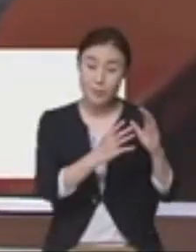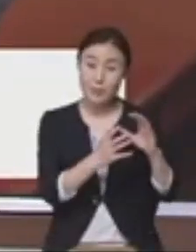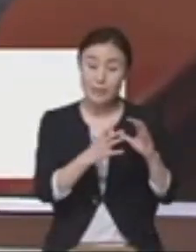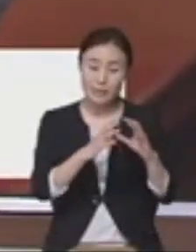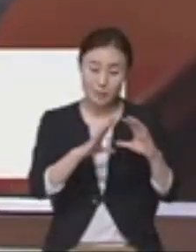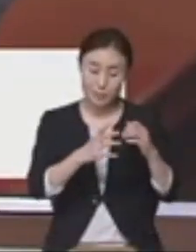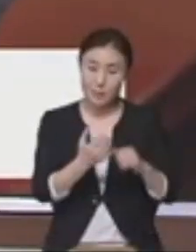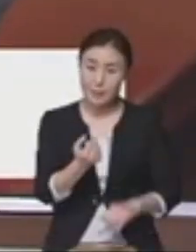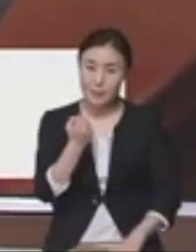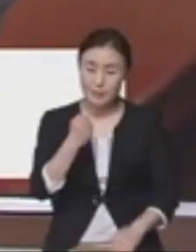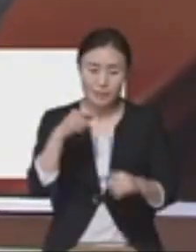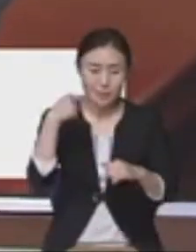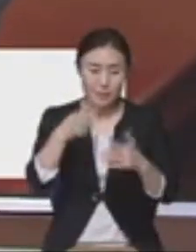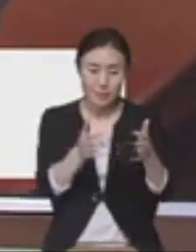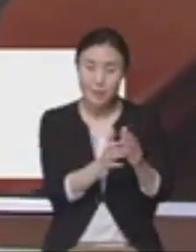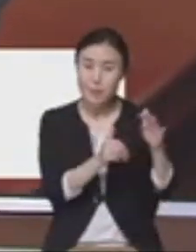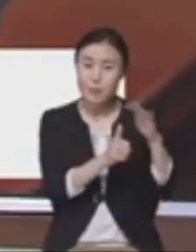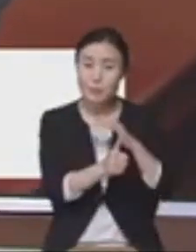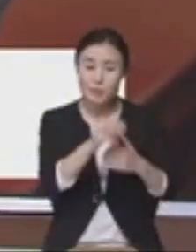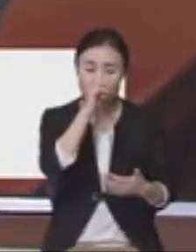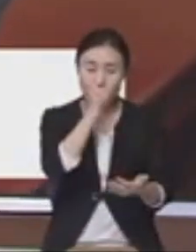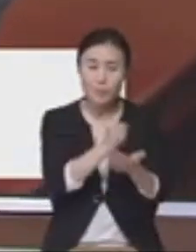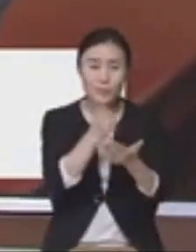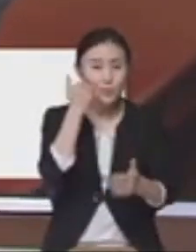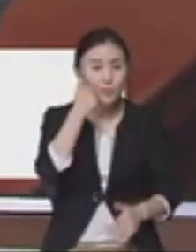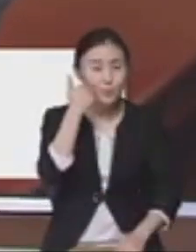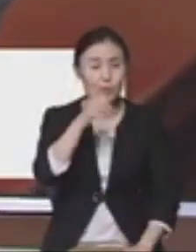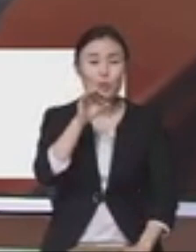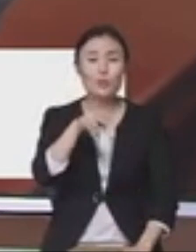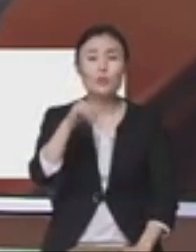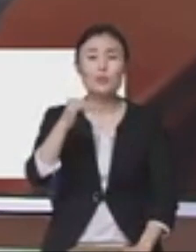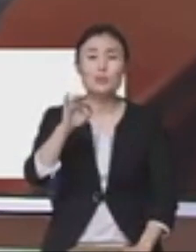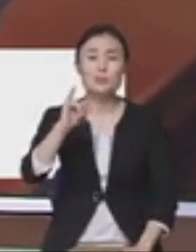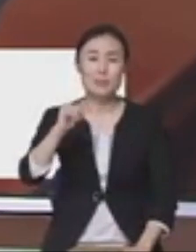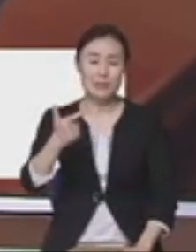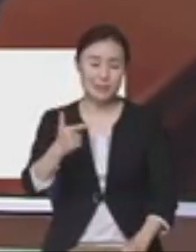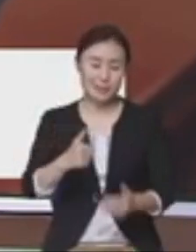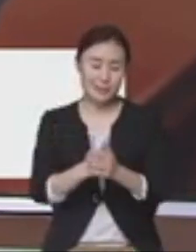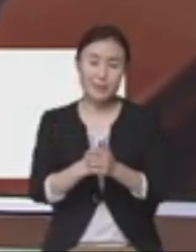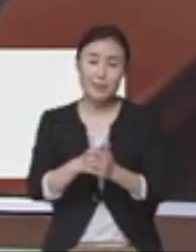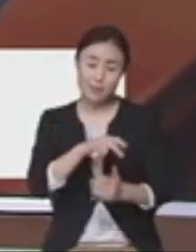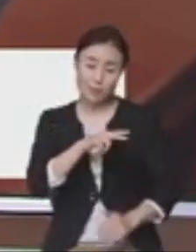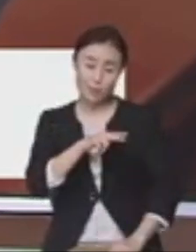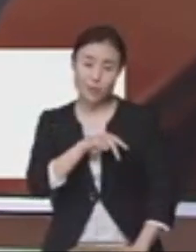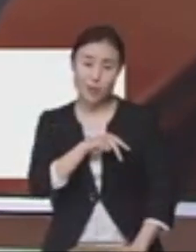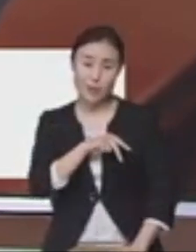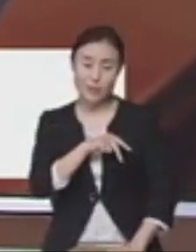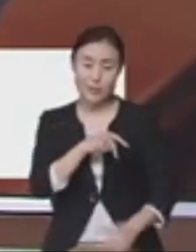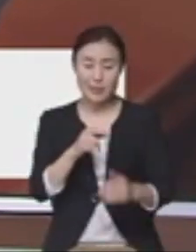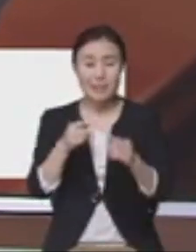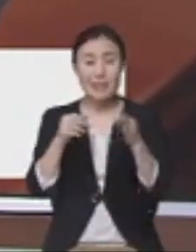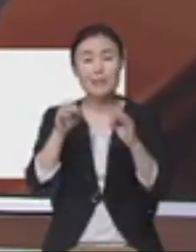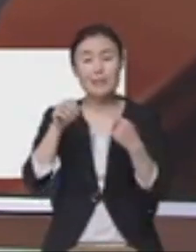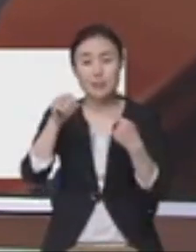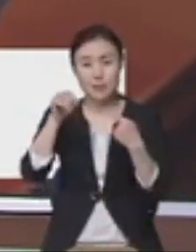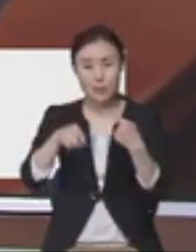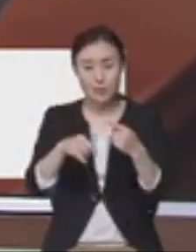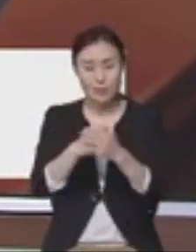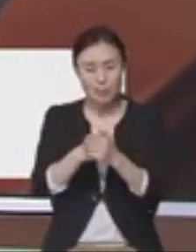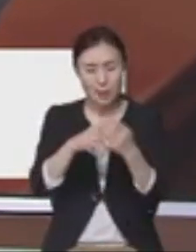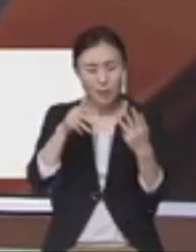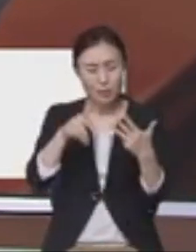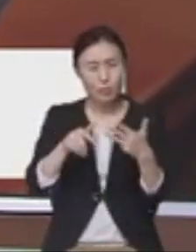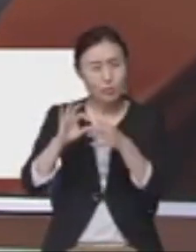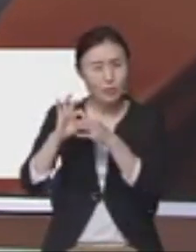국민의 힘차기 당대표 적합도 조사에서 유승민 전 의원의 상승세가 뚜렷합니다 유승민 전 의원은 전체 조사에서